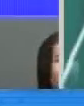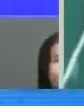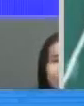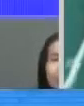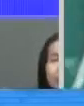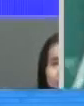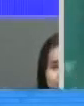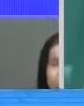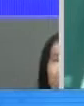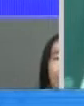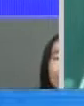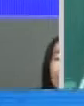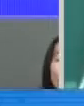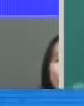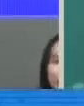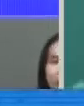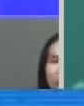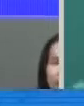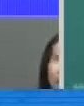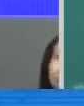แอบ